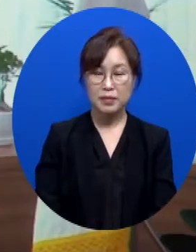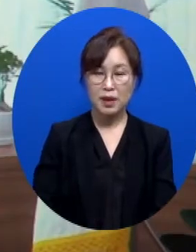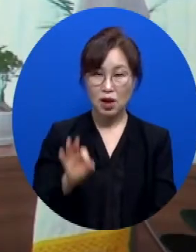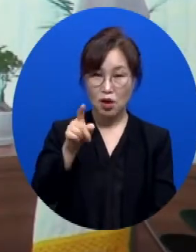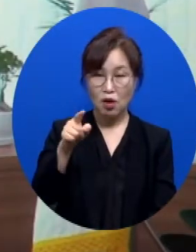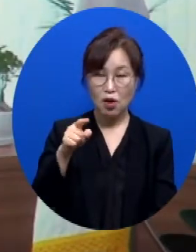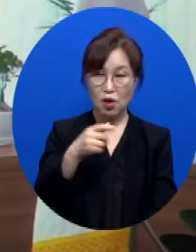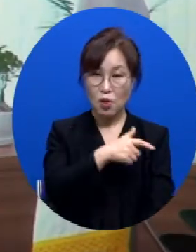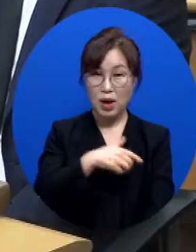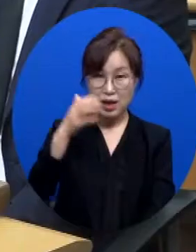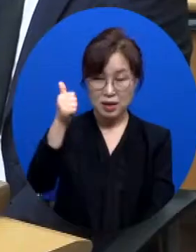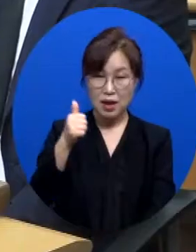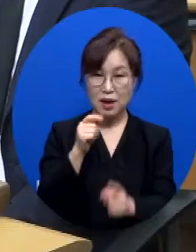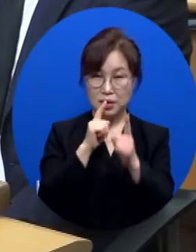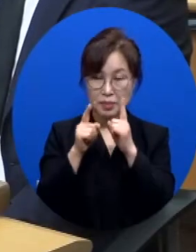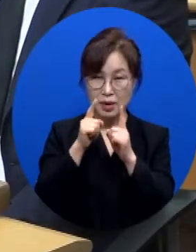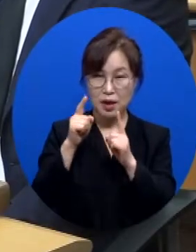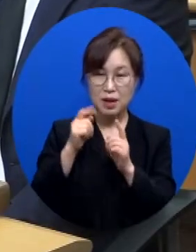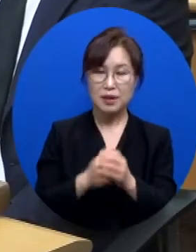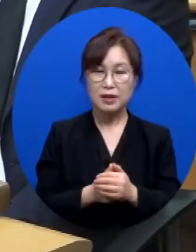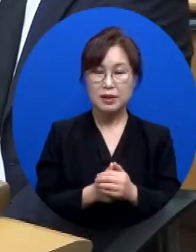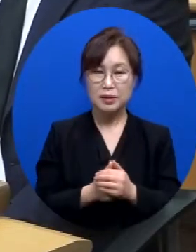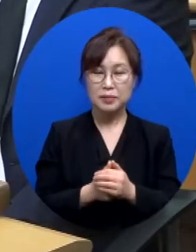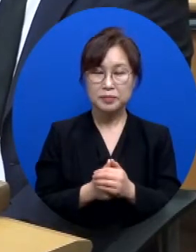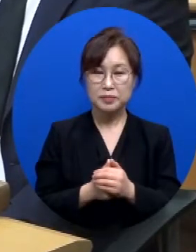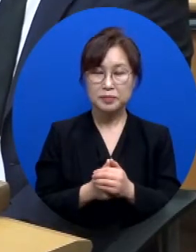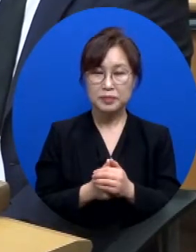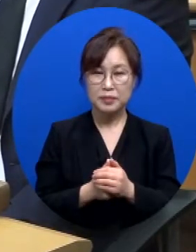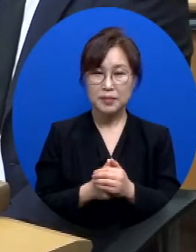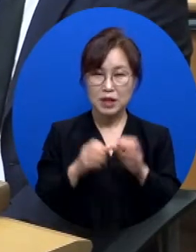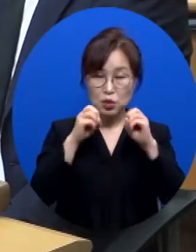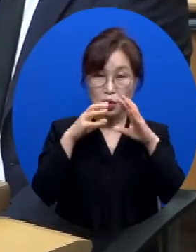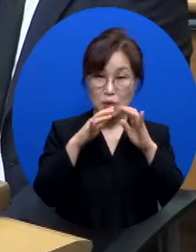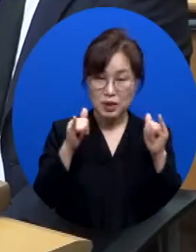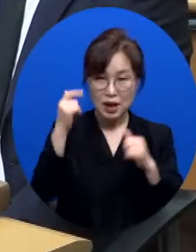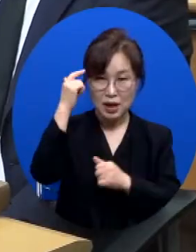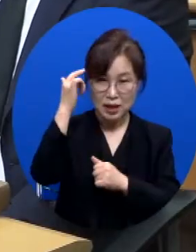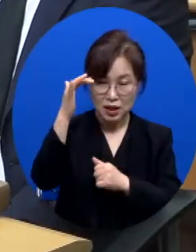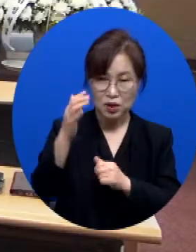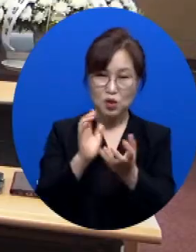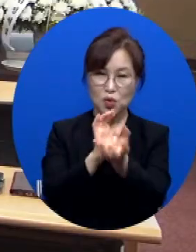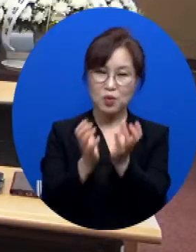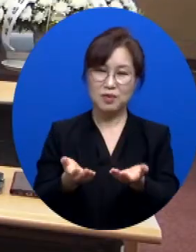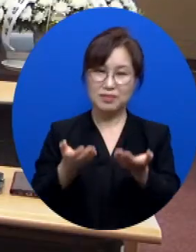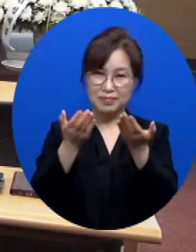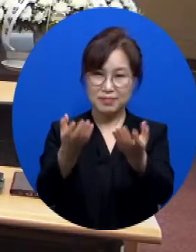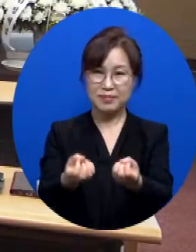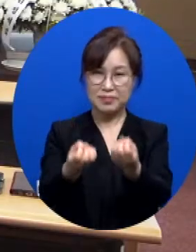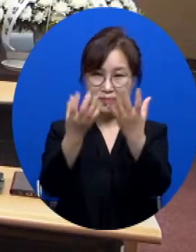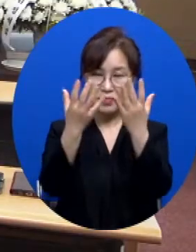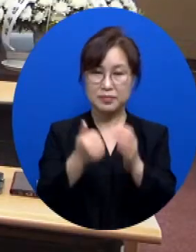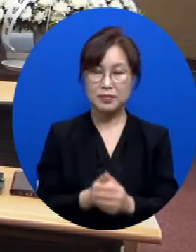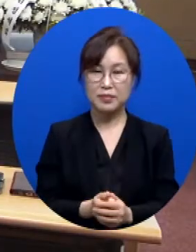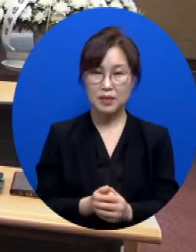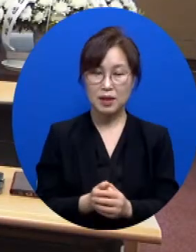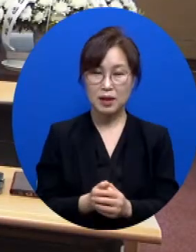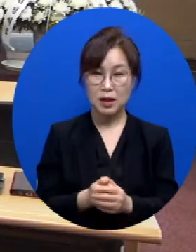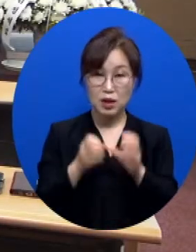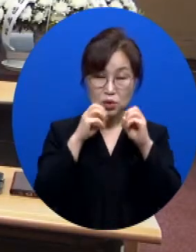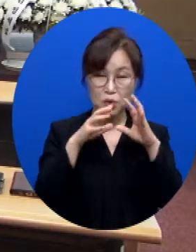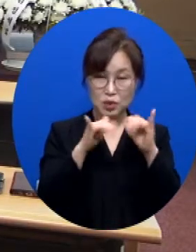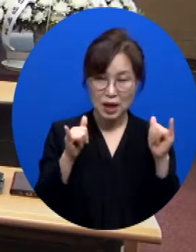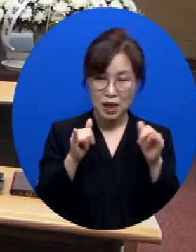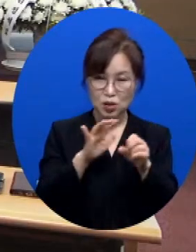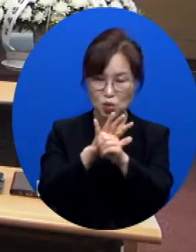어성호 회장은 추모사를 전했습니다. 이어 방게라 선교사를 기리는 헌화식을 진행했습니다. 방게라 선교사는